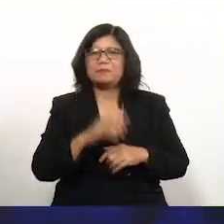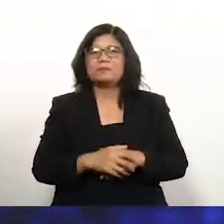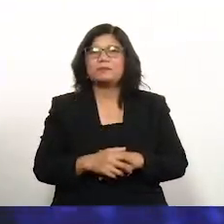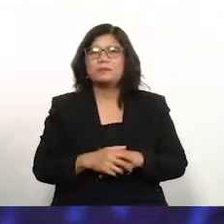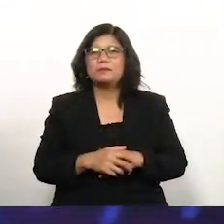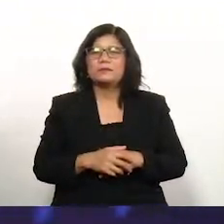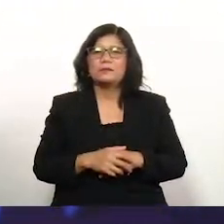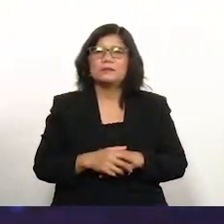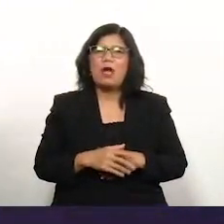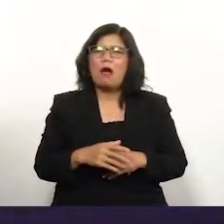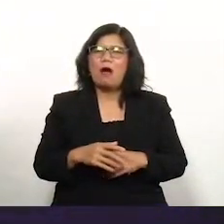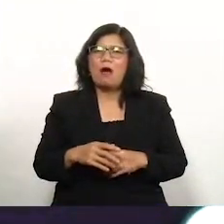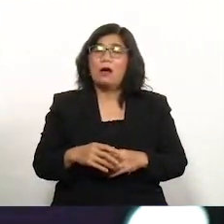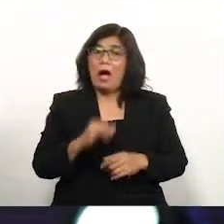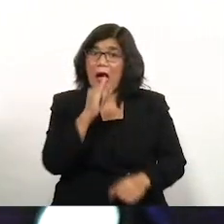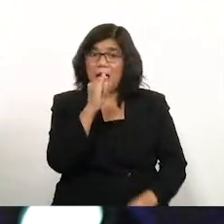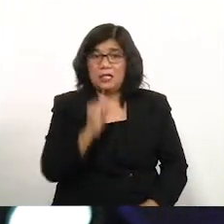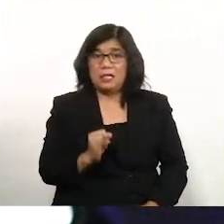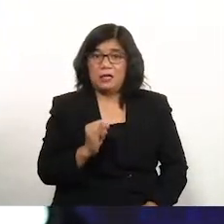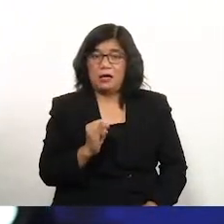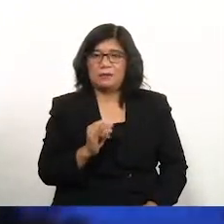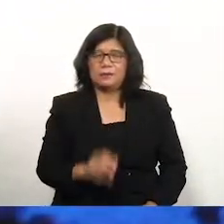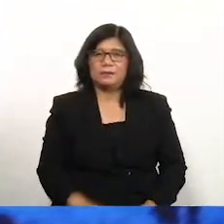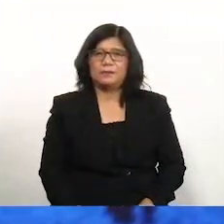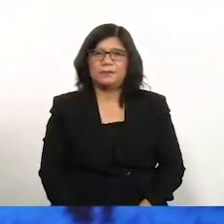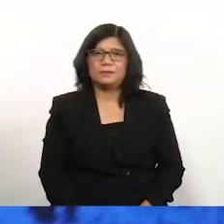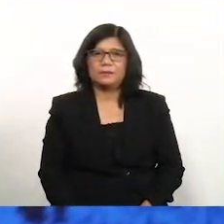akhir-akhir terjelek menasehati finally i